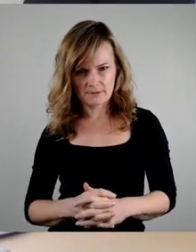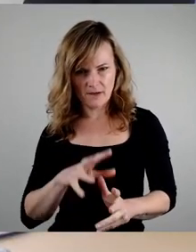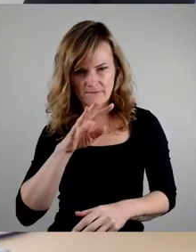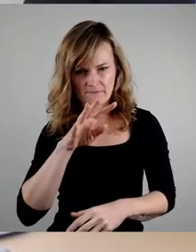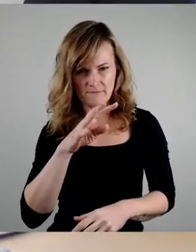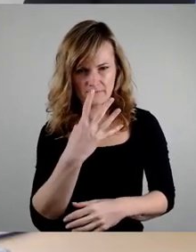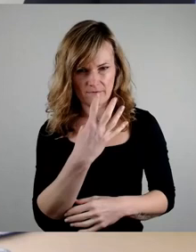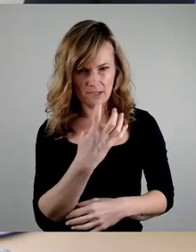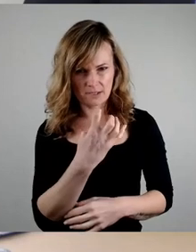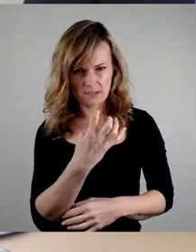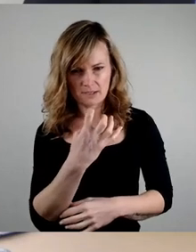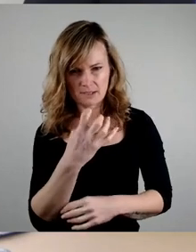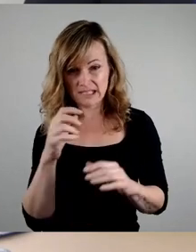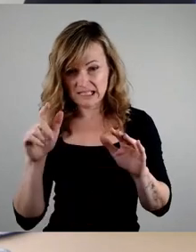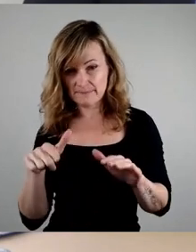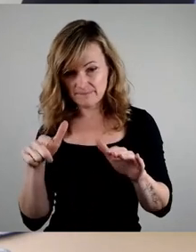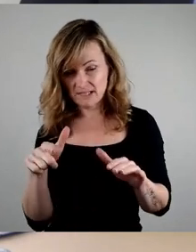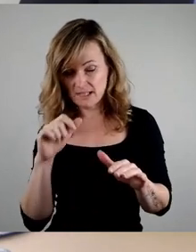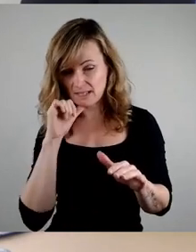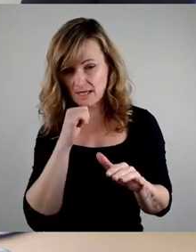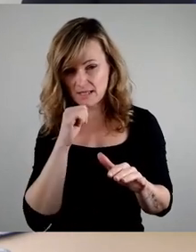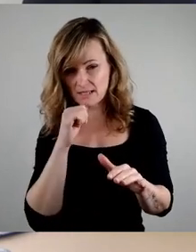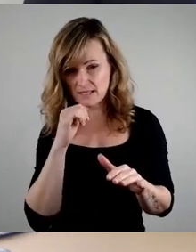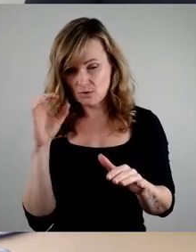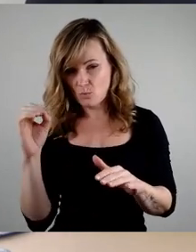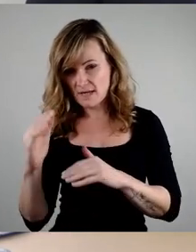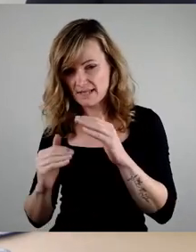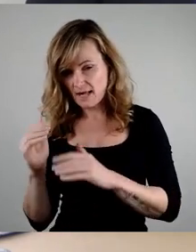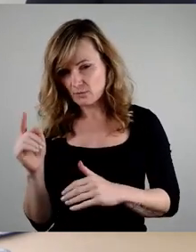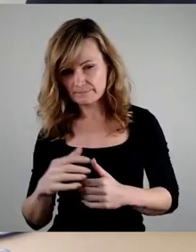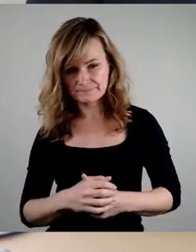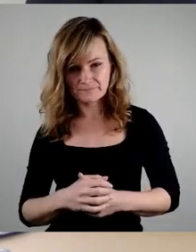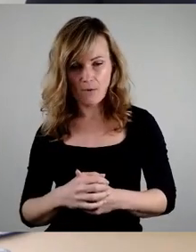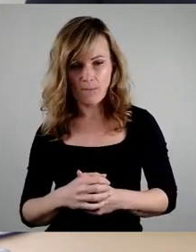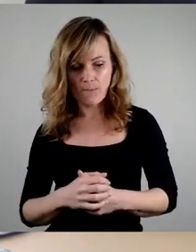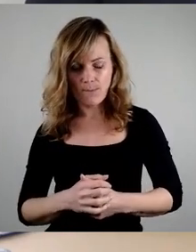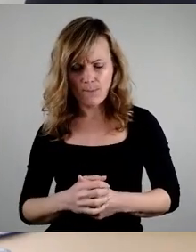Ja, 17 Nein, 0 Enthaltung. Damit ist der